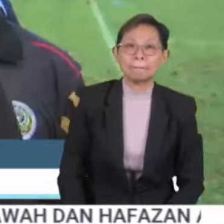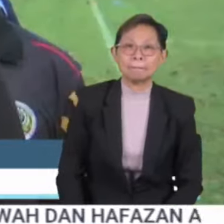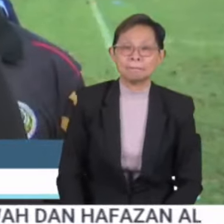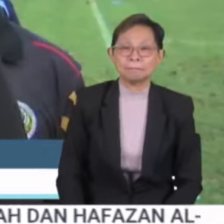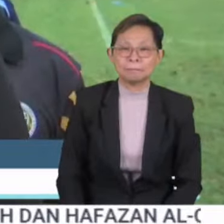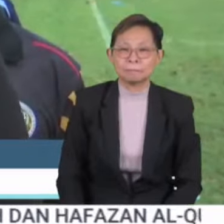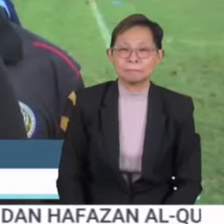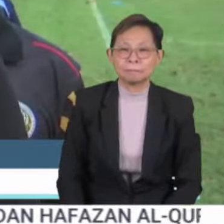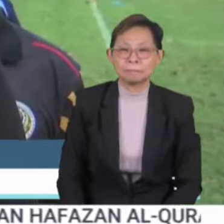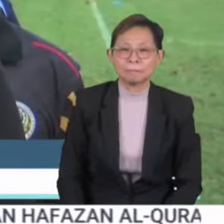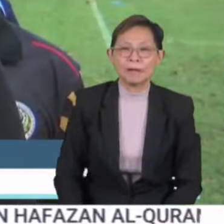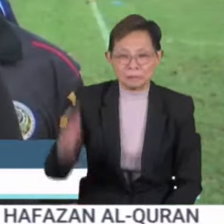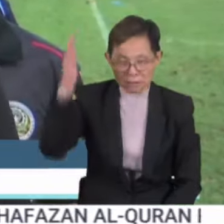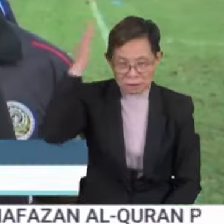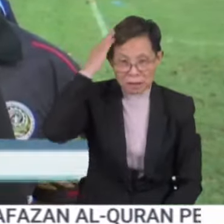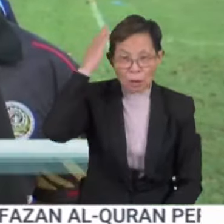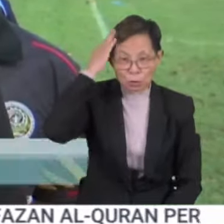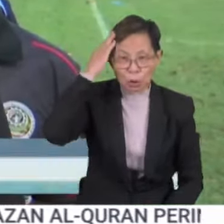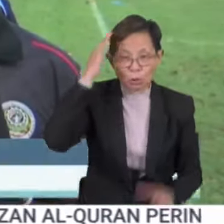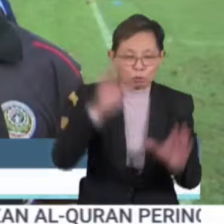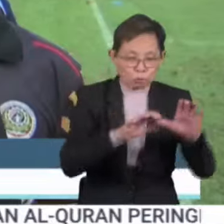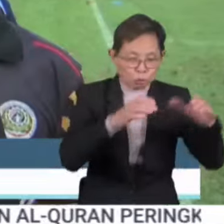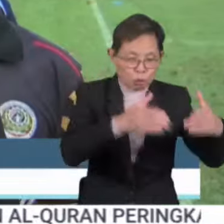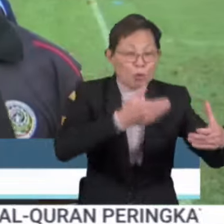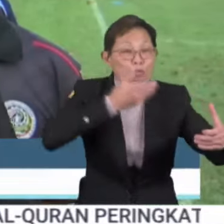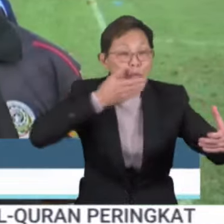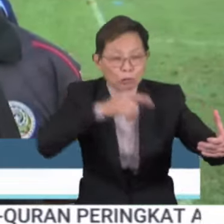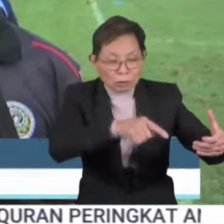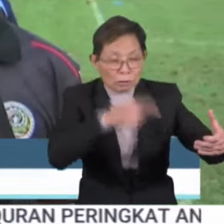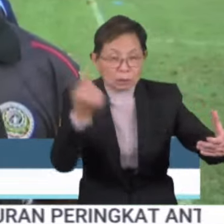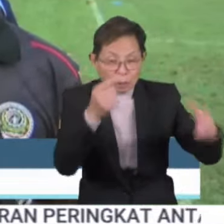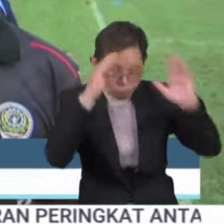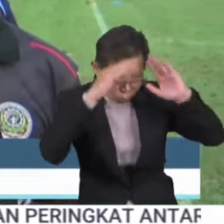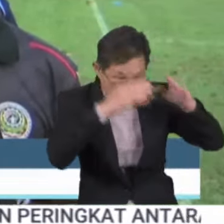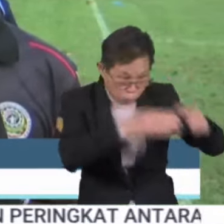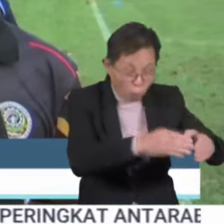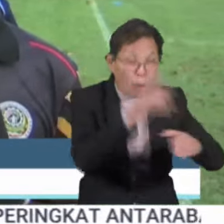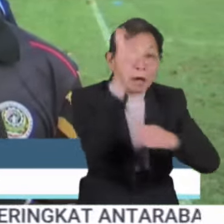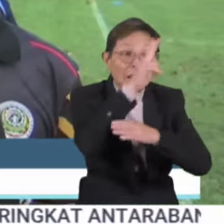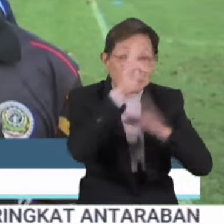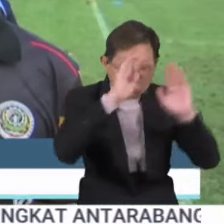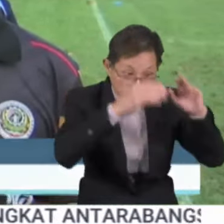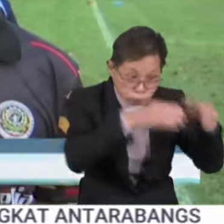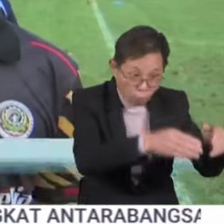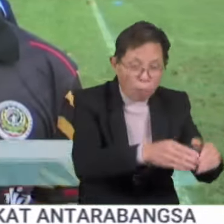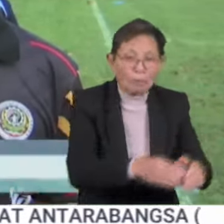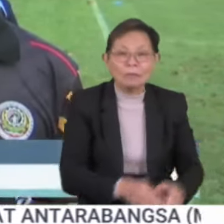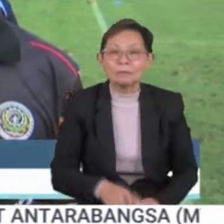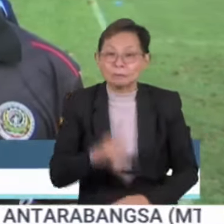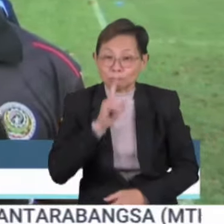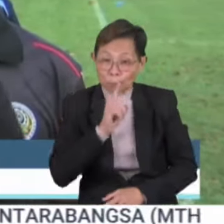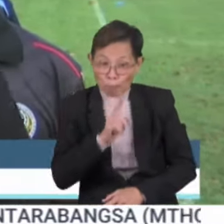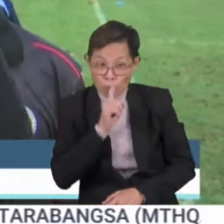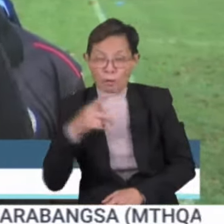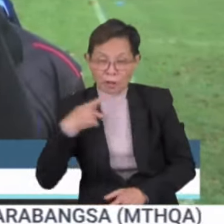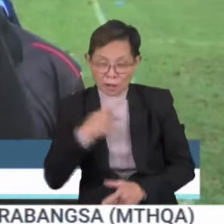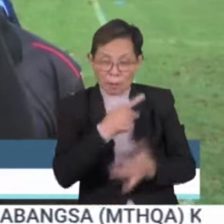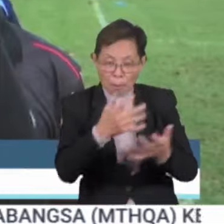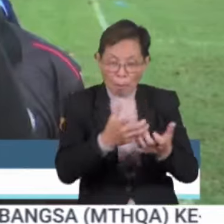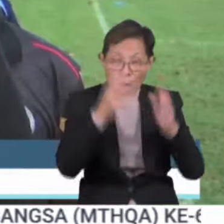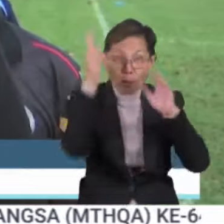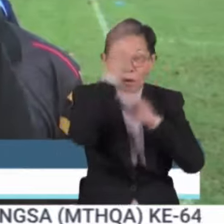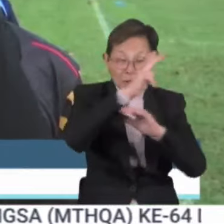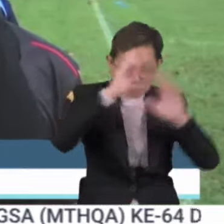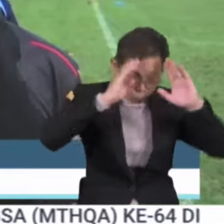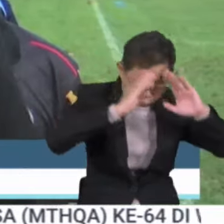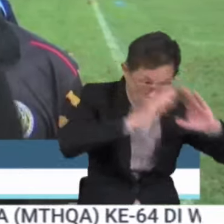Kita tahu golongan belia ini memang sering mendapat perhatian daripada kerajaan. Cuma sudah tentu kita mahu kerajaan dapat